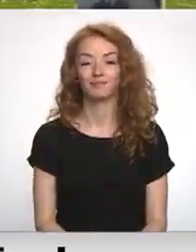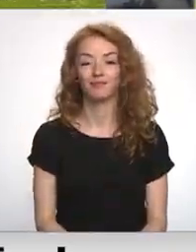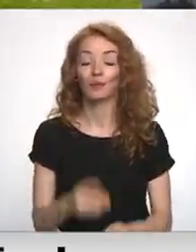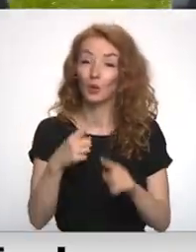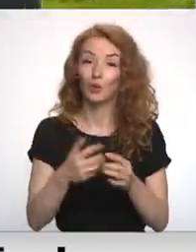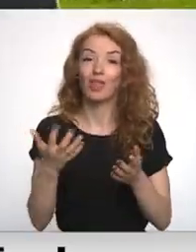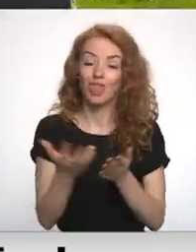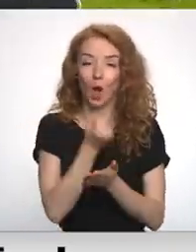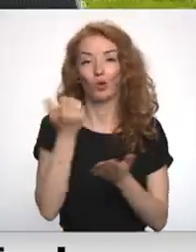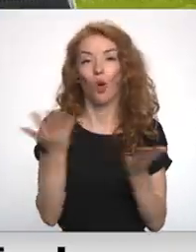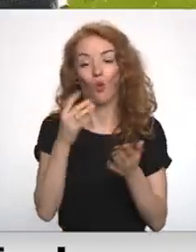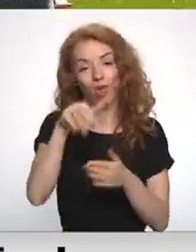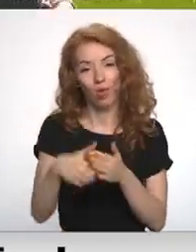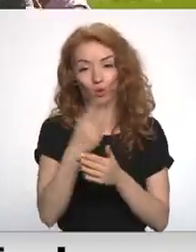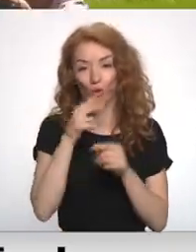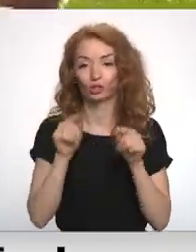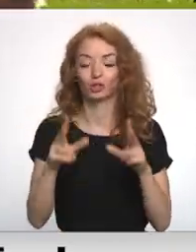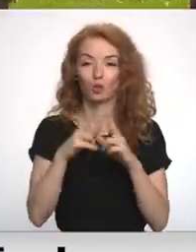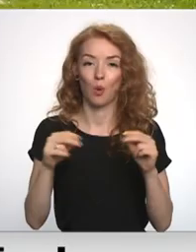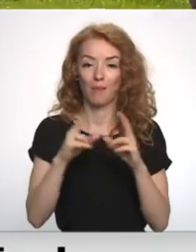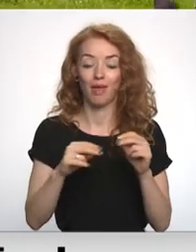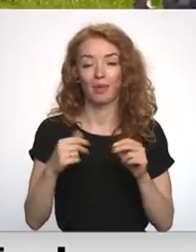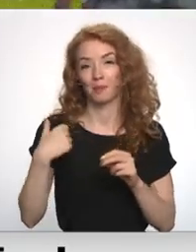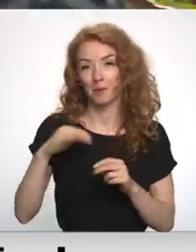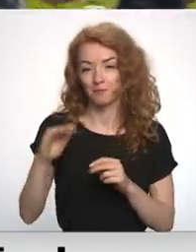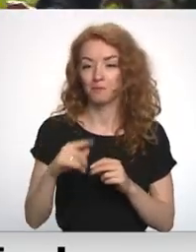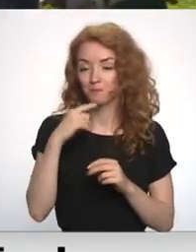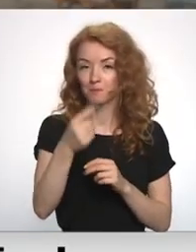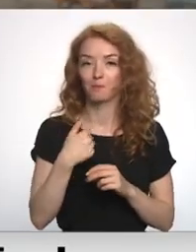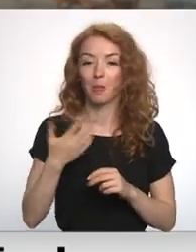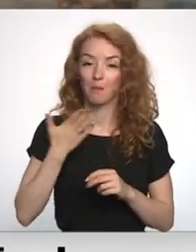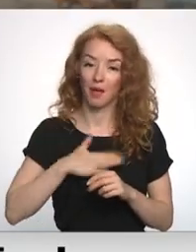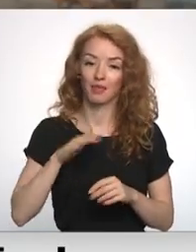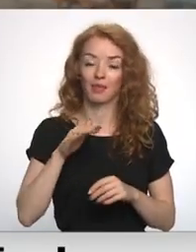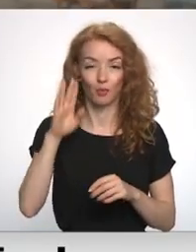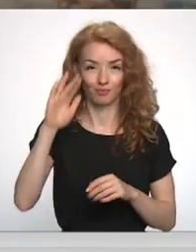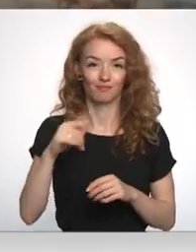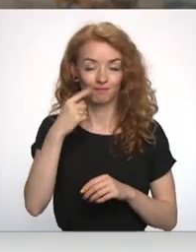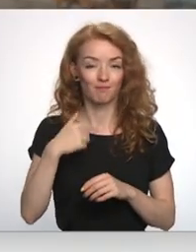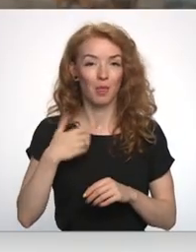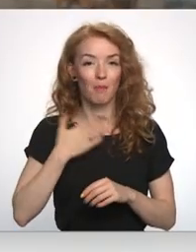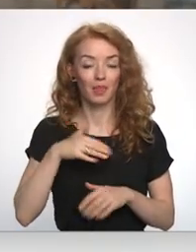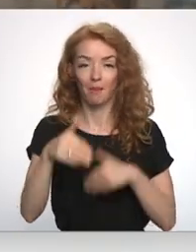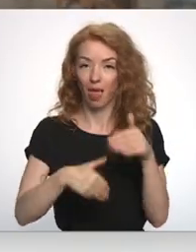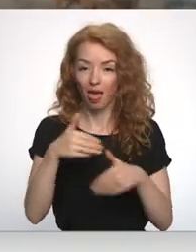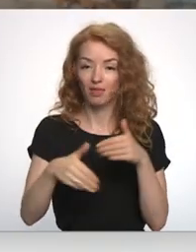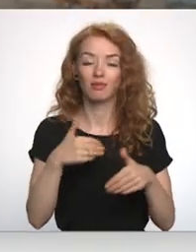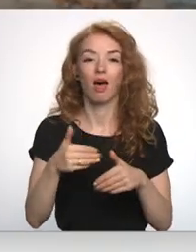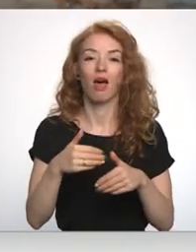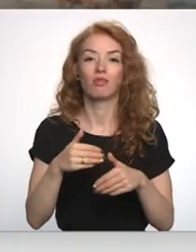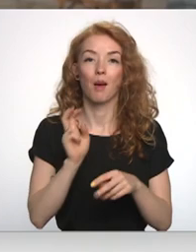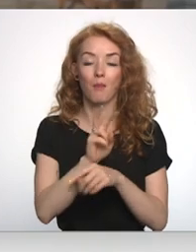iegūt kaut ko jaunu no šīs nometnes. Man patika peldēt, iet uz laukumu,